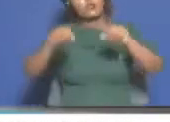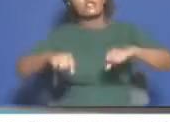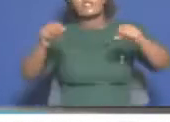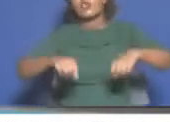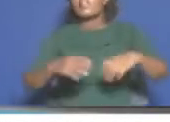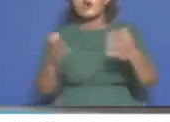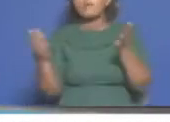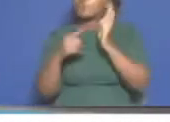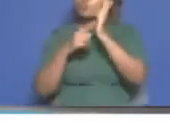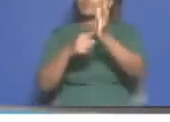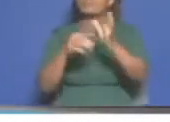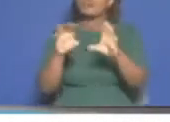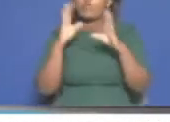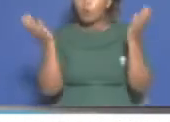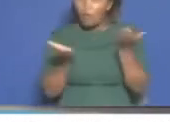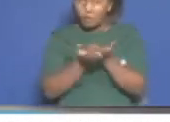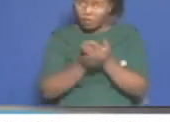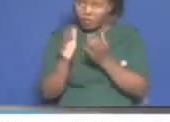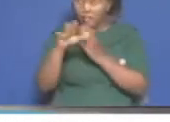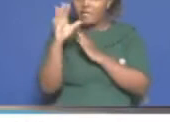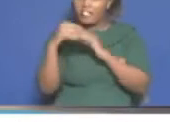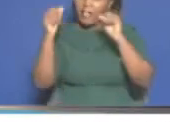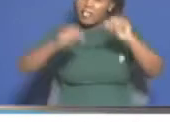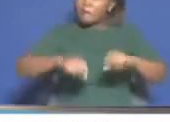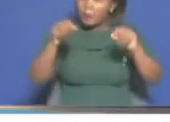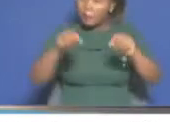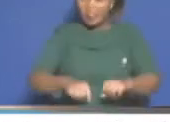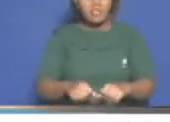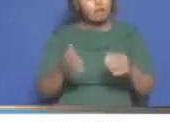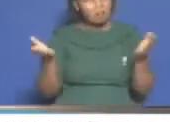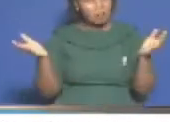kushow the world what they are able to do. I am telling you, Nancy,